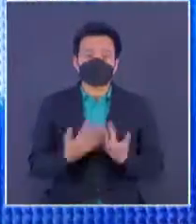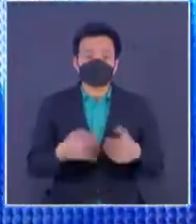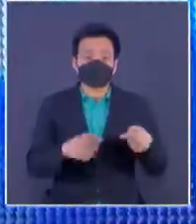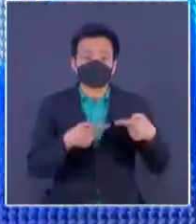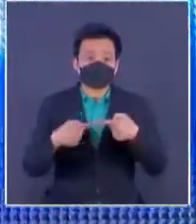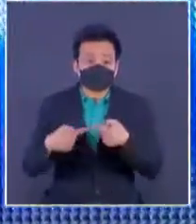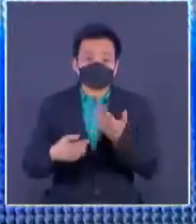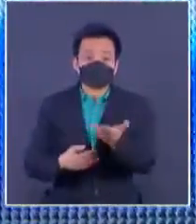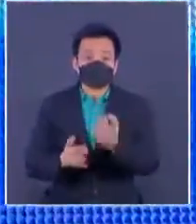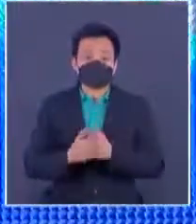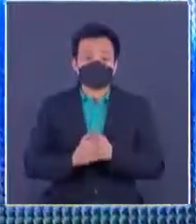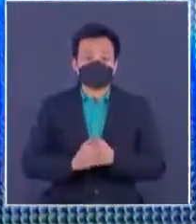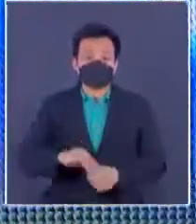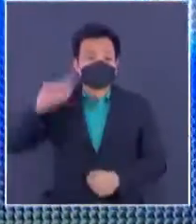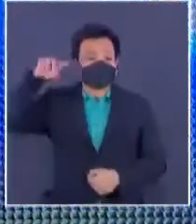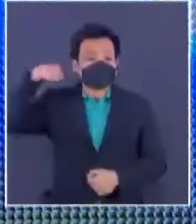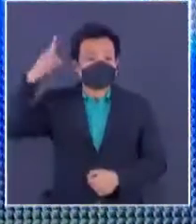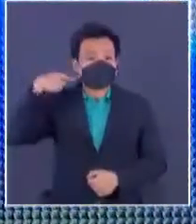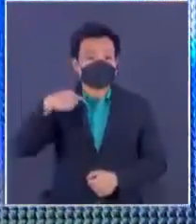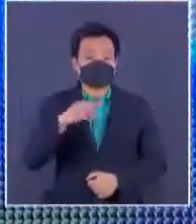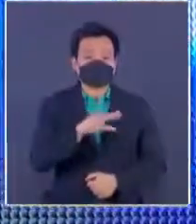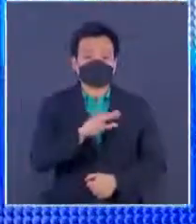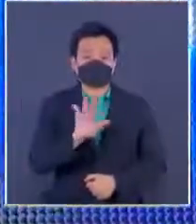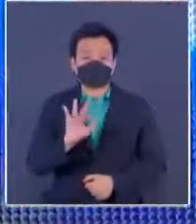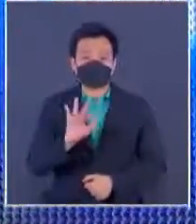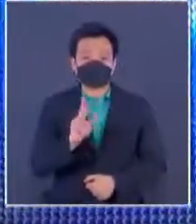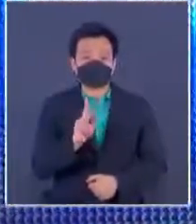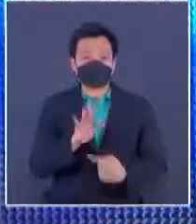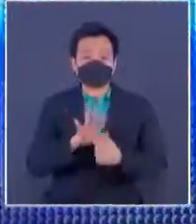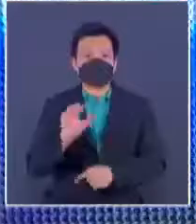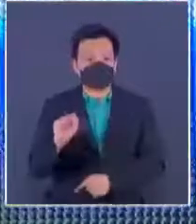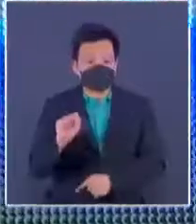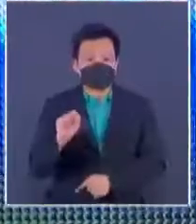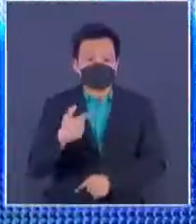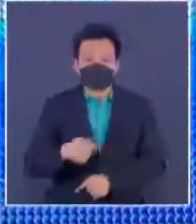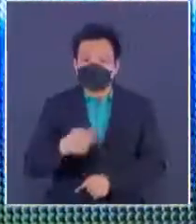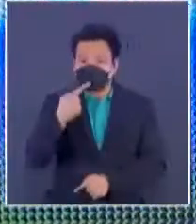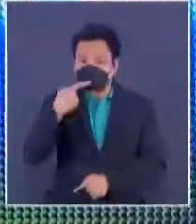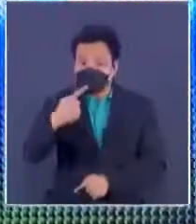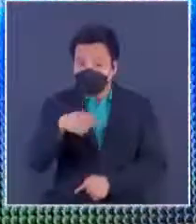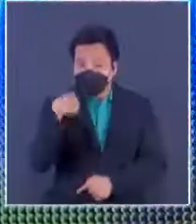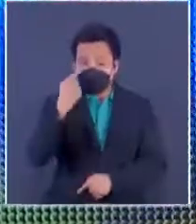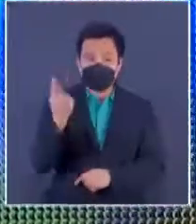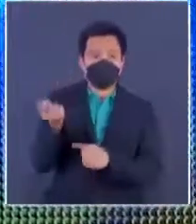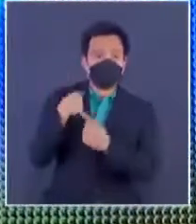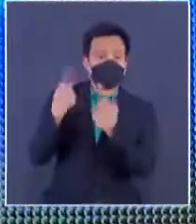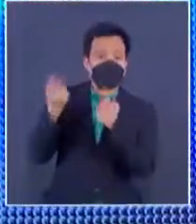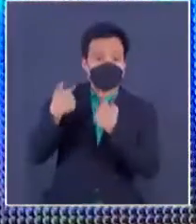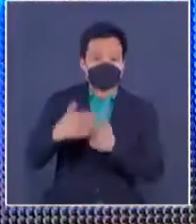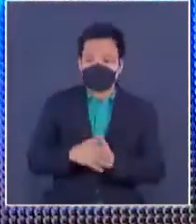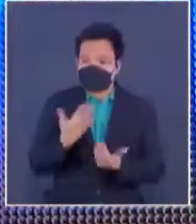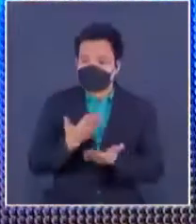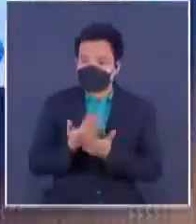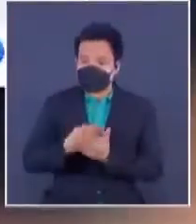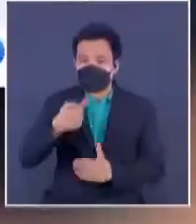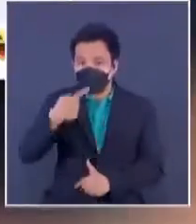ไปต่อกันที่เรื่องของโฟกัสจิรกุลนะคะคุณผู้ชมที่ล่าสุดเอาจริงค่ะเดินหน้าฟ้องเกรงคีย์บอร์ดฐานหมิ่นประมาทรายละ1ล้านบาท